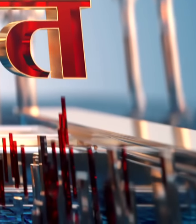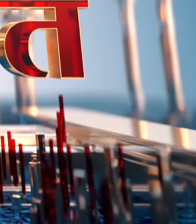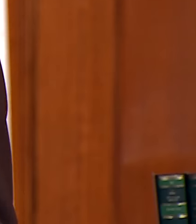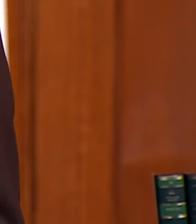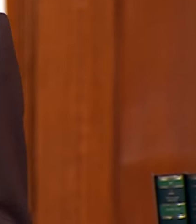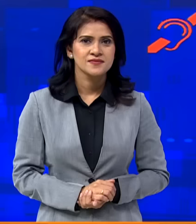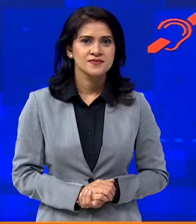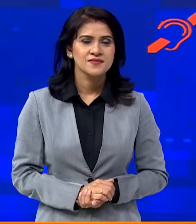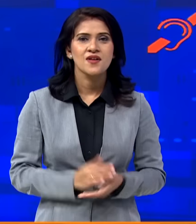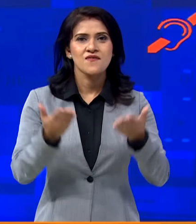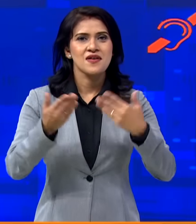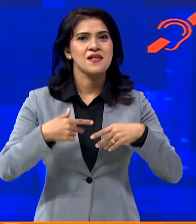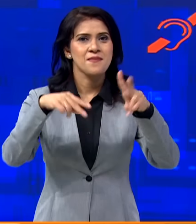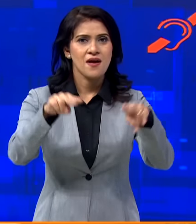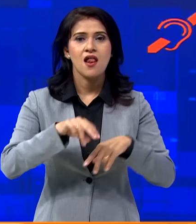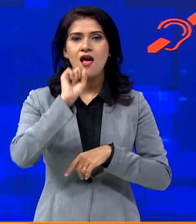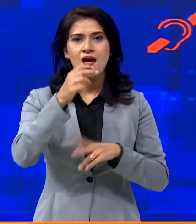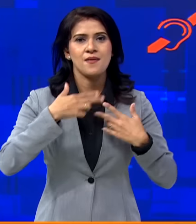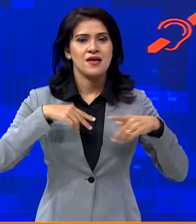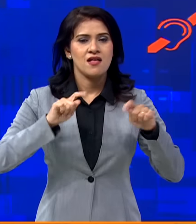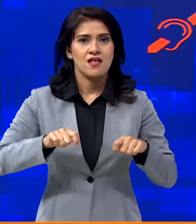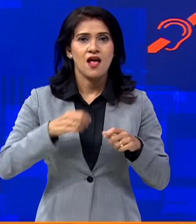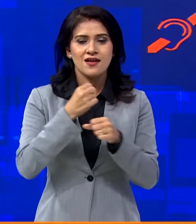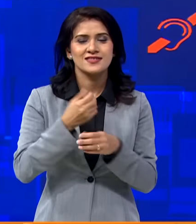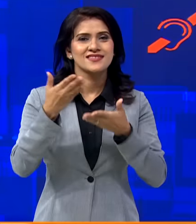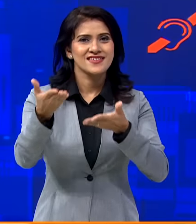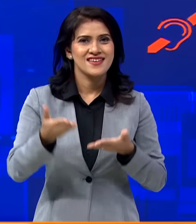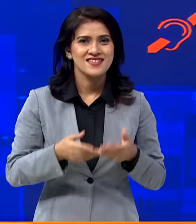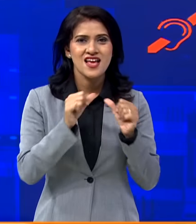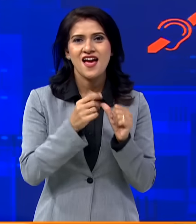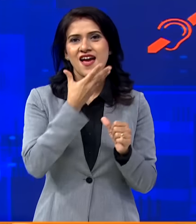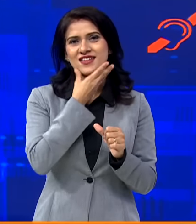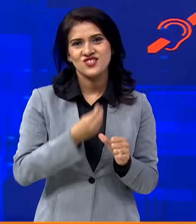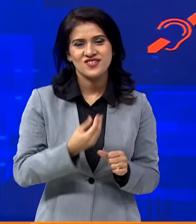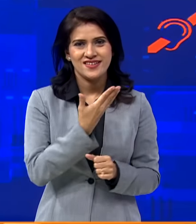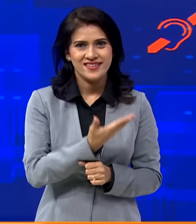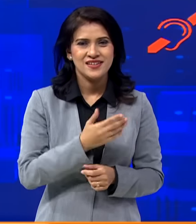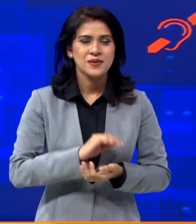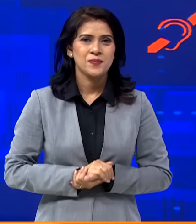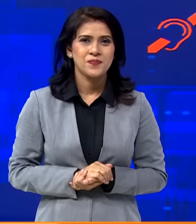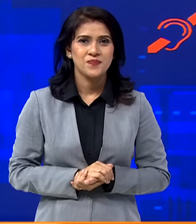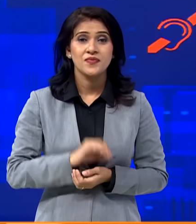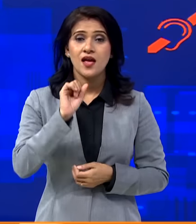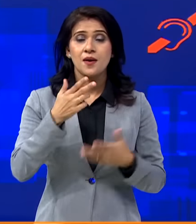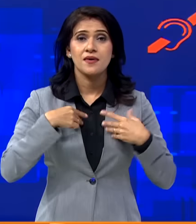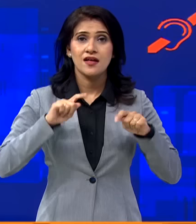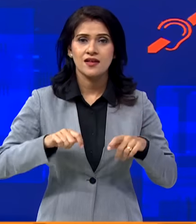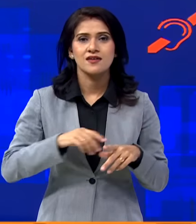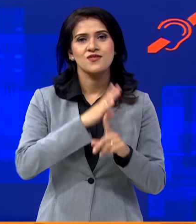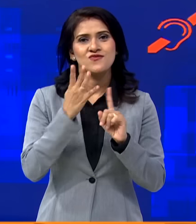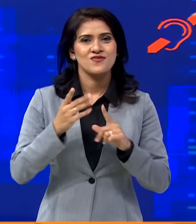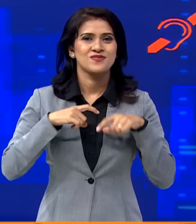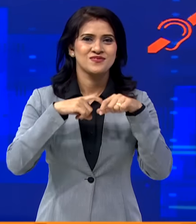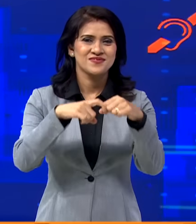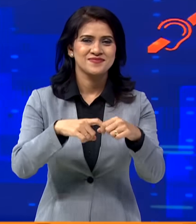थे वेलकम बैक आपके अदालत में आज हमारे मेहमान है आचार्य प्रमोद कृष्णम आपकी अदालत में अगला